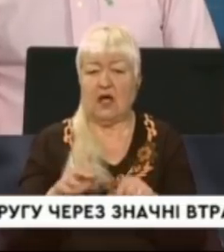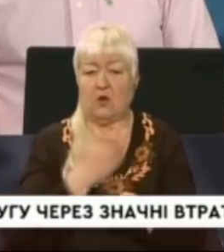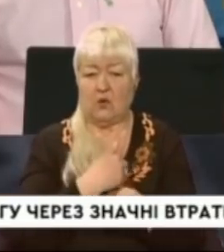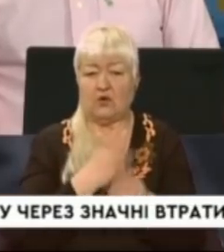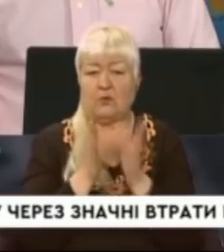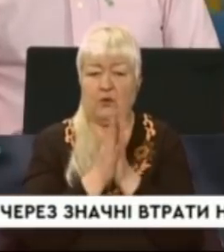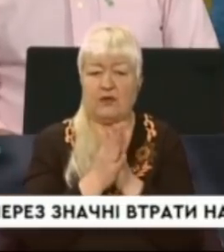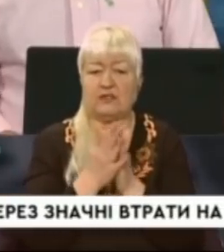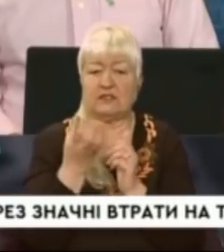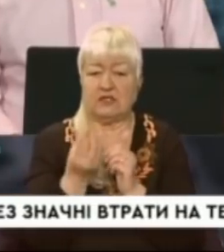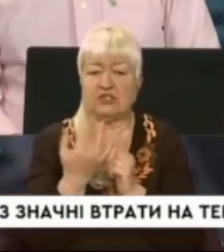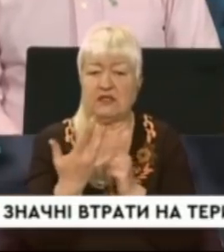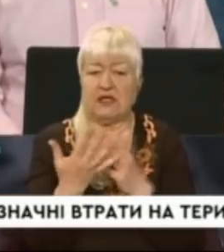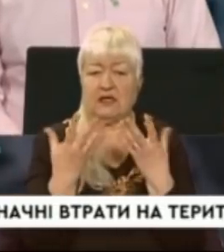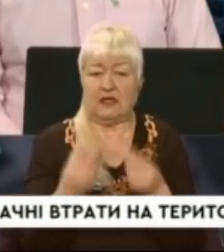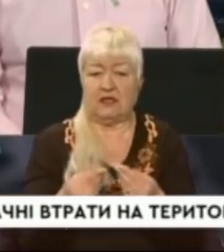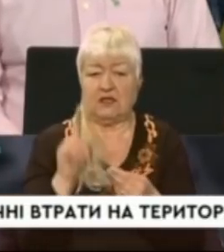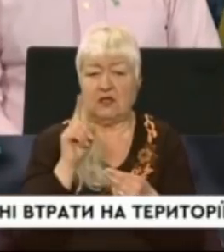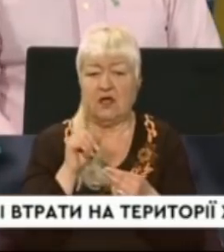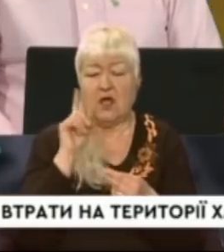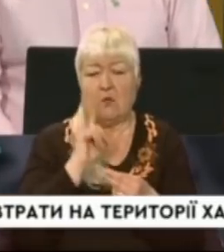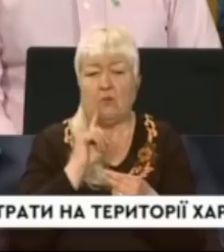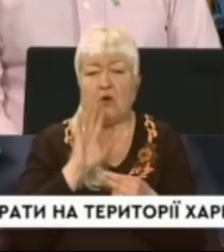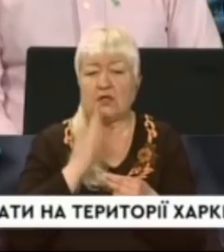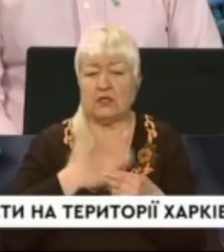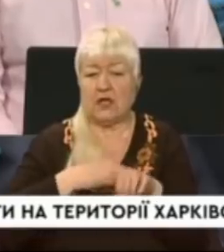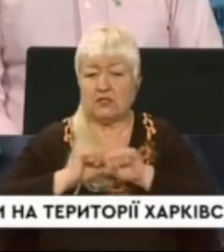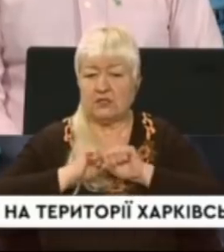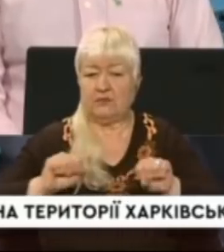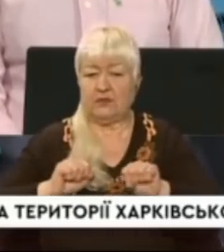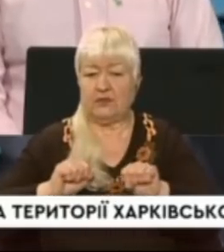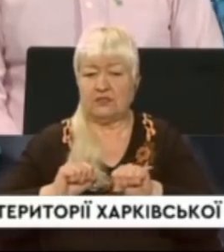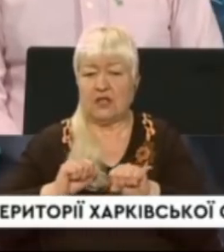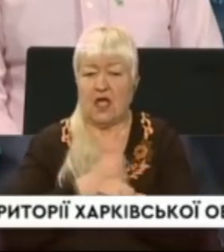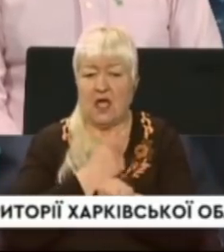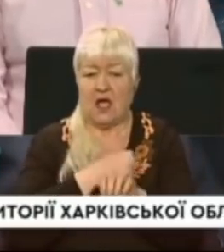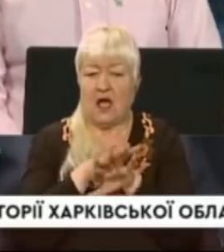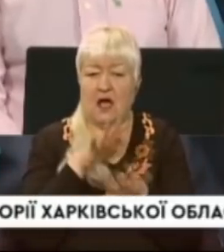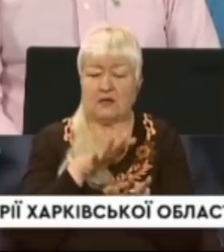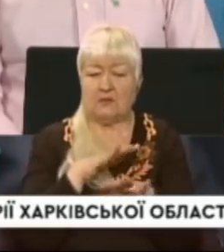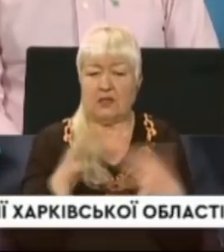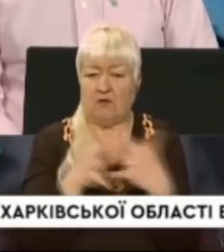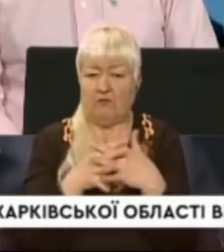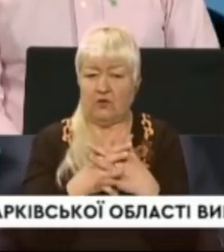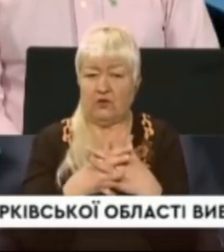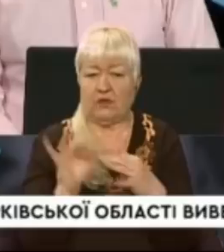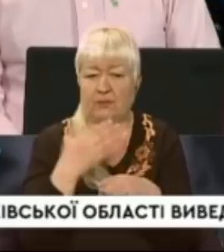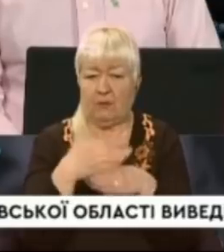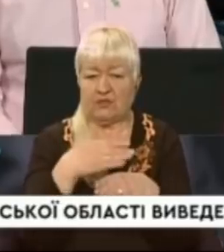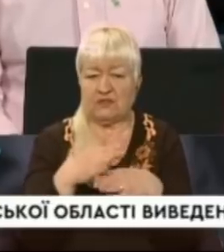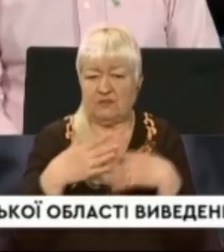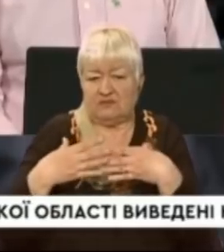несколько дней, пока наша мужественная героическая армия ведет бои и постепенно